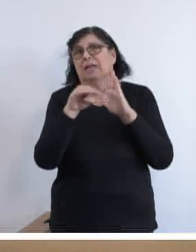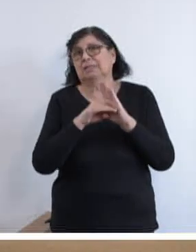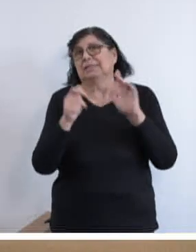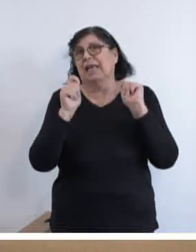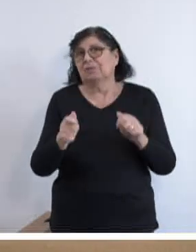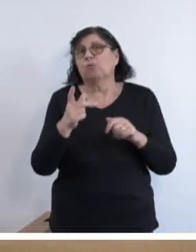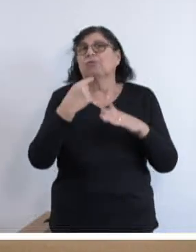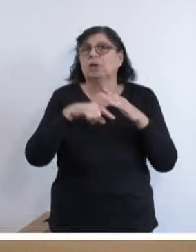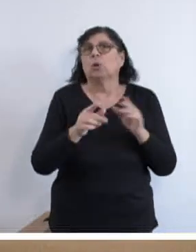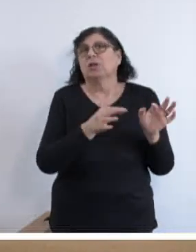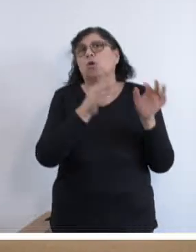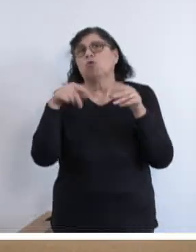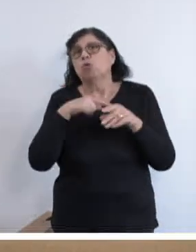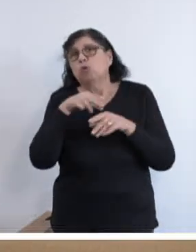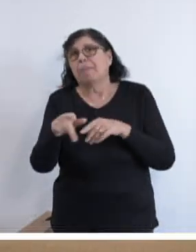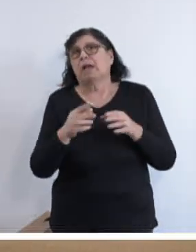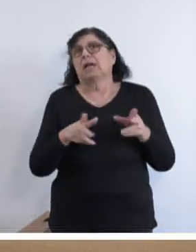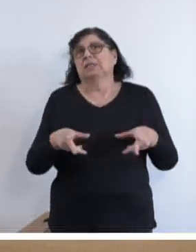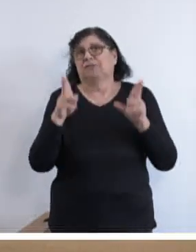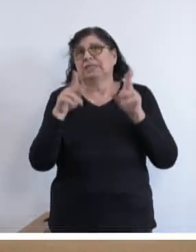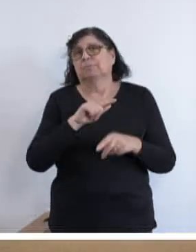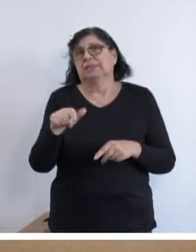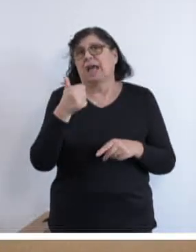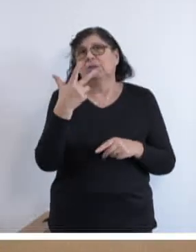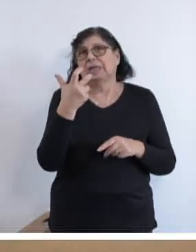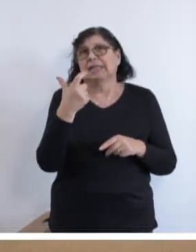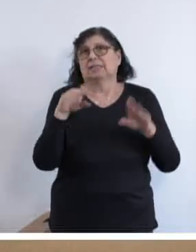eine Übergangsfrist bis zum 31. Dezember